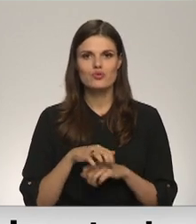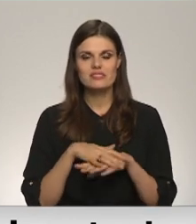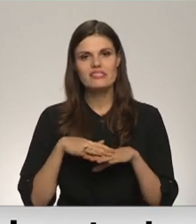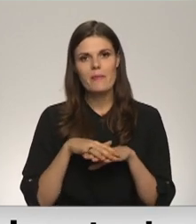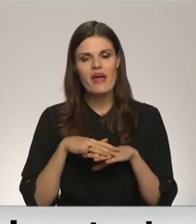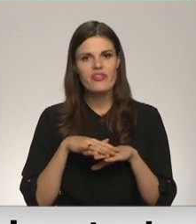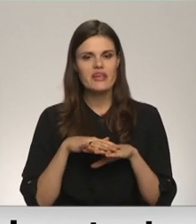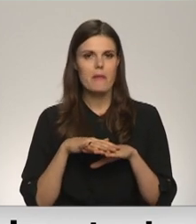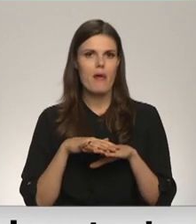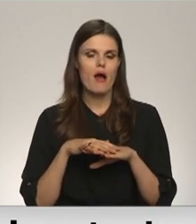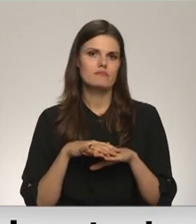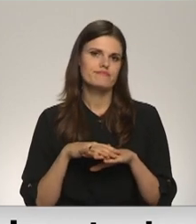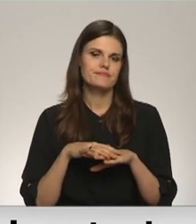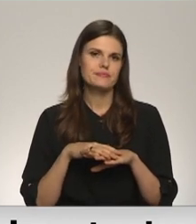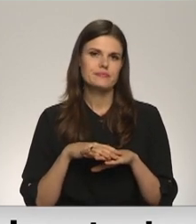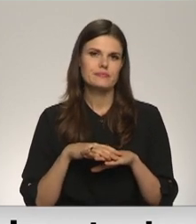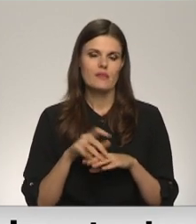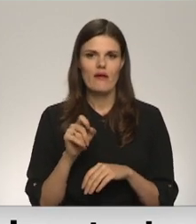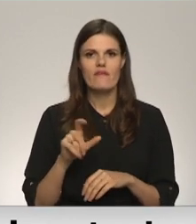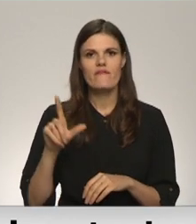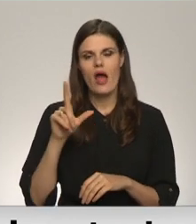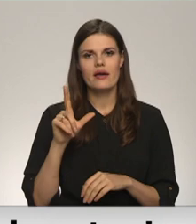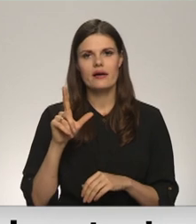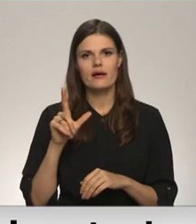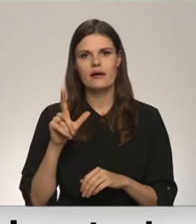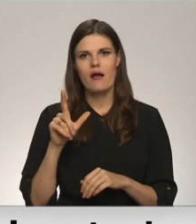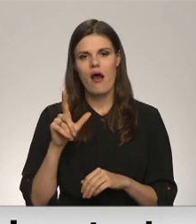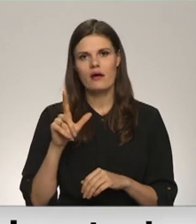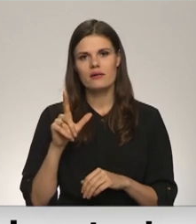vairāk, kā saka, stāv